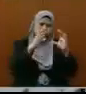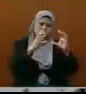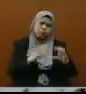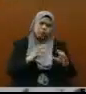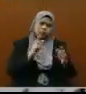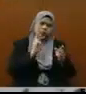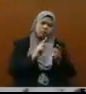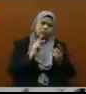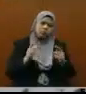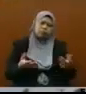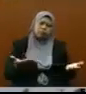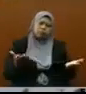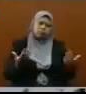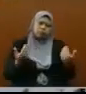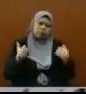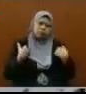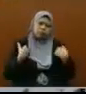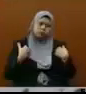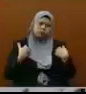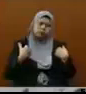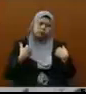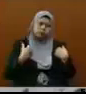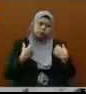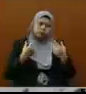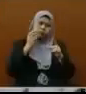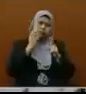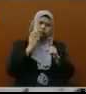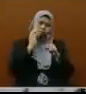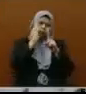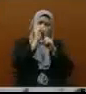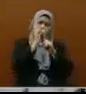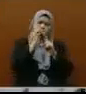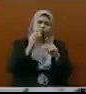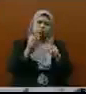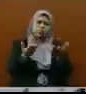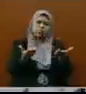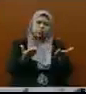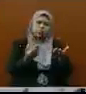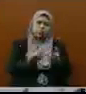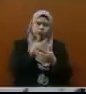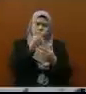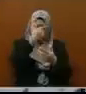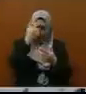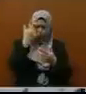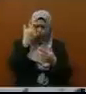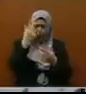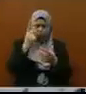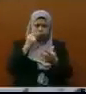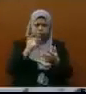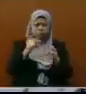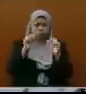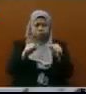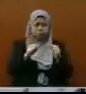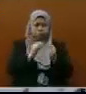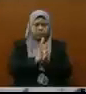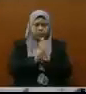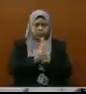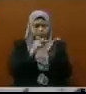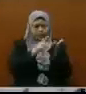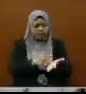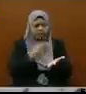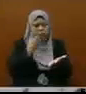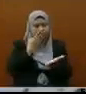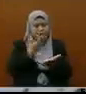yang very objektif di dalam penilaiannya, supaya ianya boleh memberikan kesan yang baik